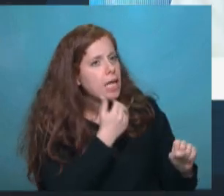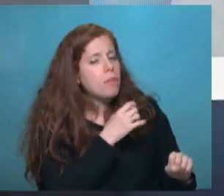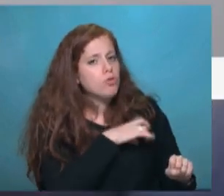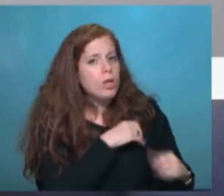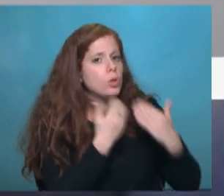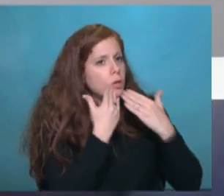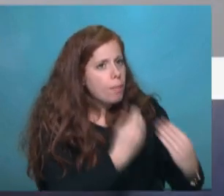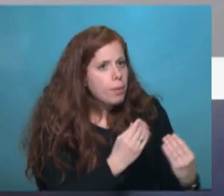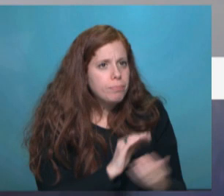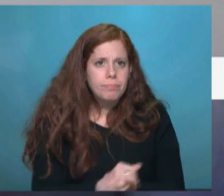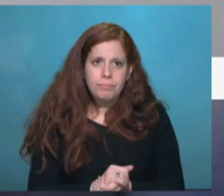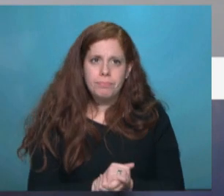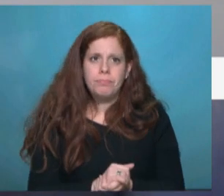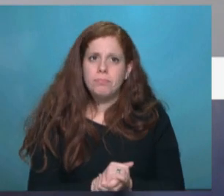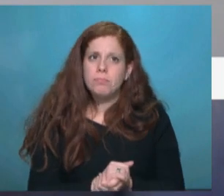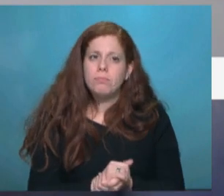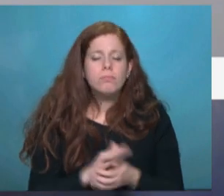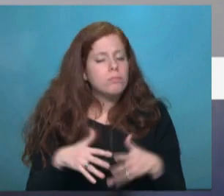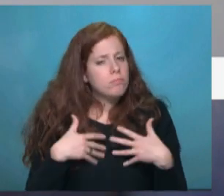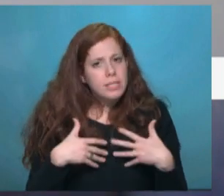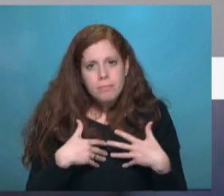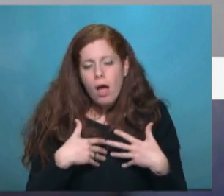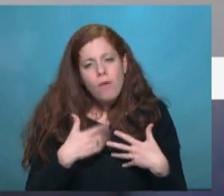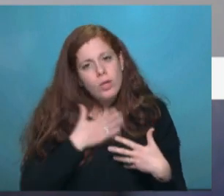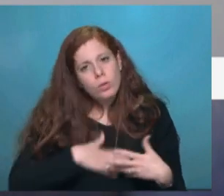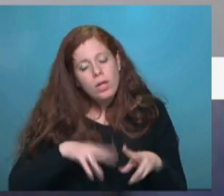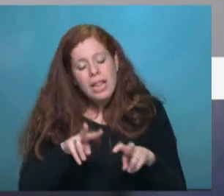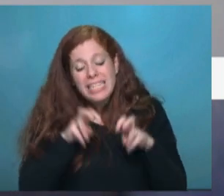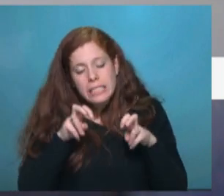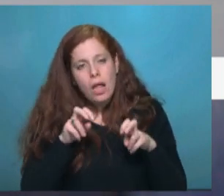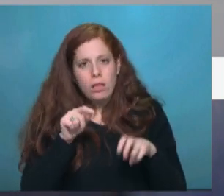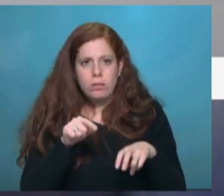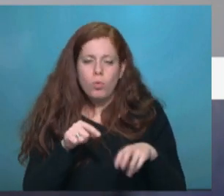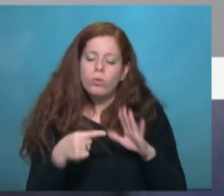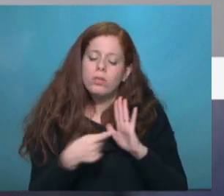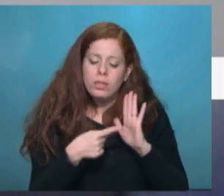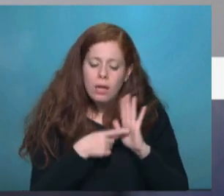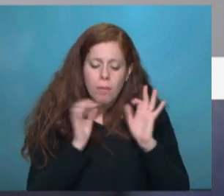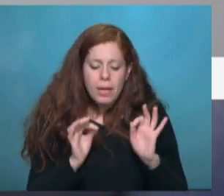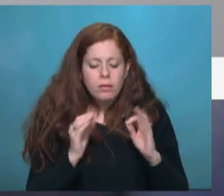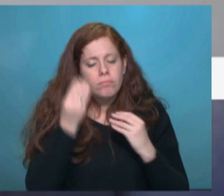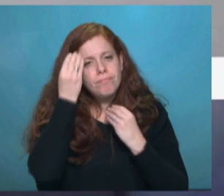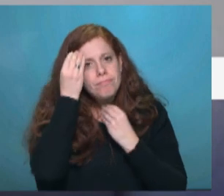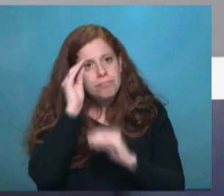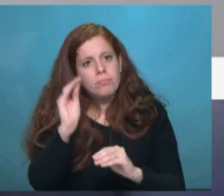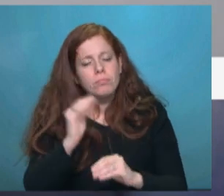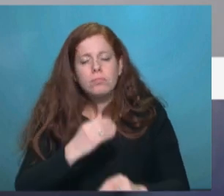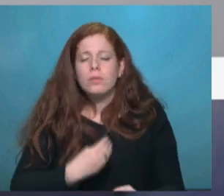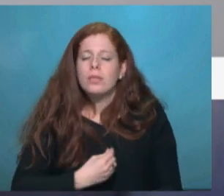רבה. אין באדמה, ואני רוצה לנצל באמת ההזדמנות כדי למסור